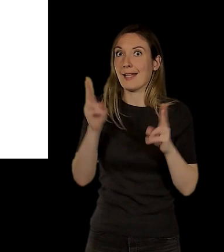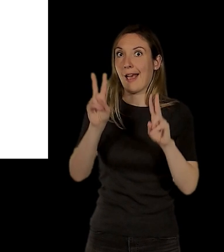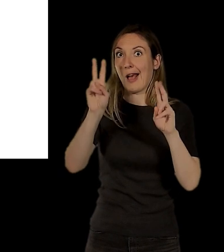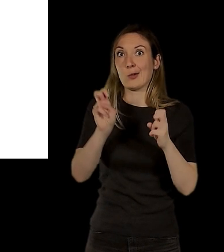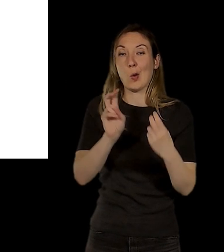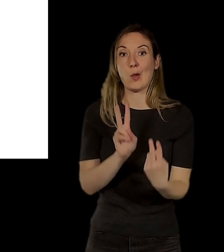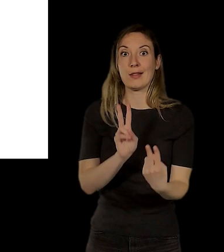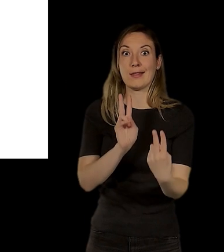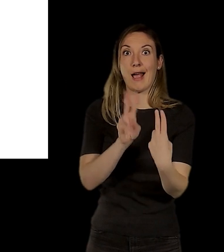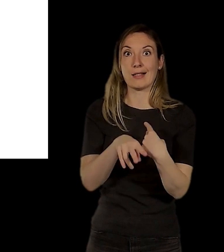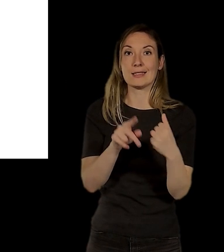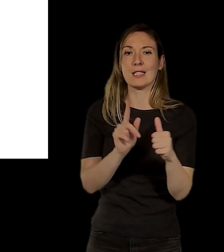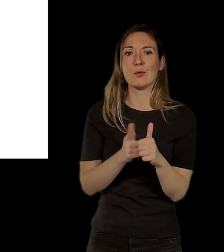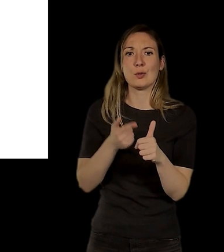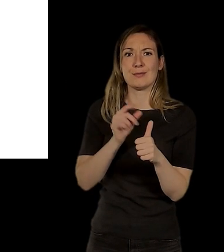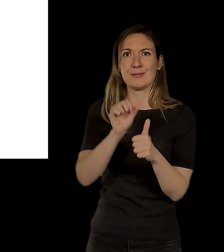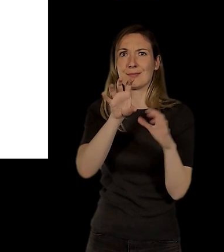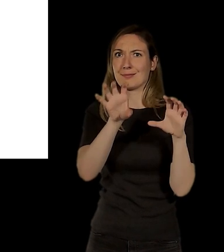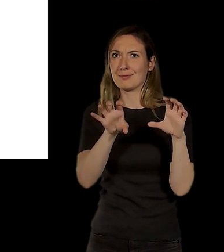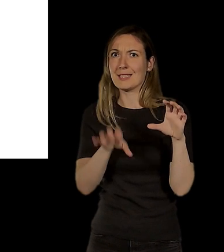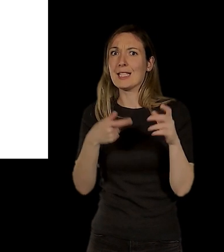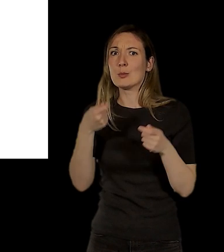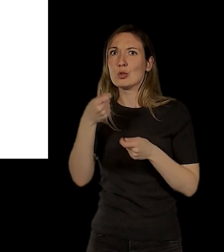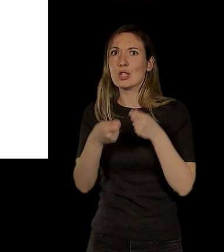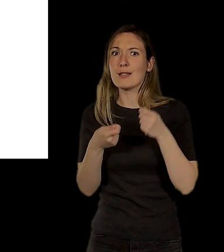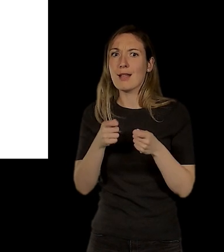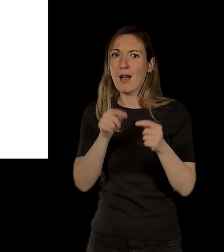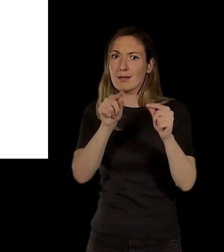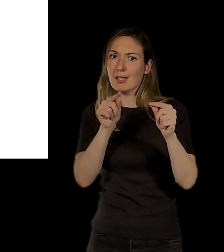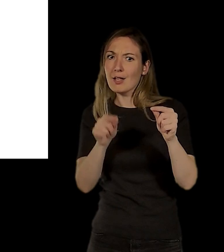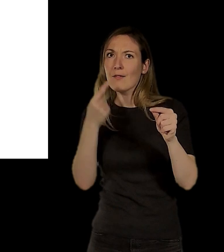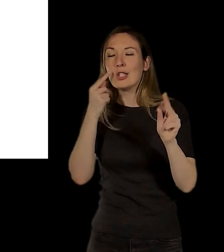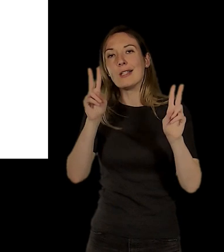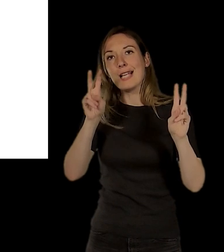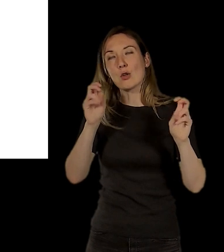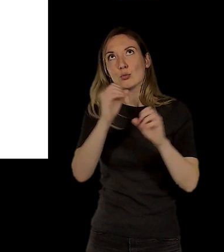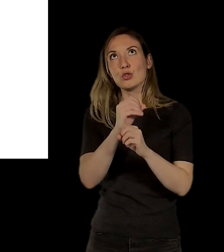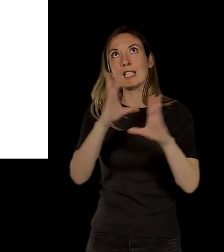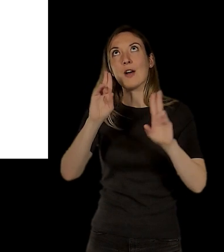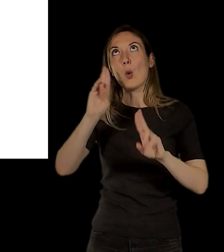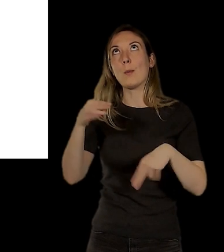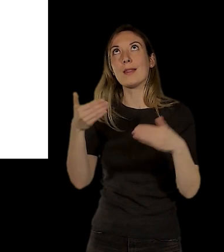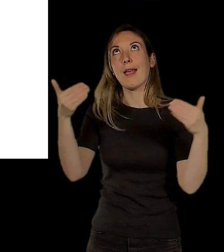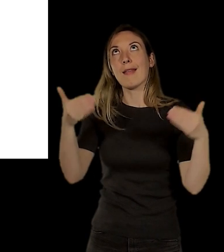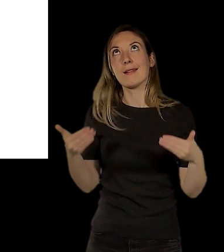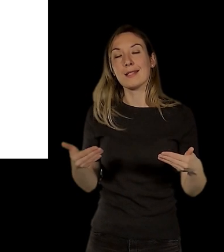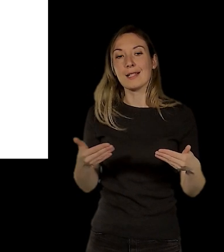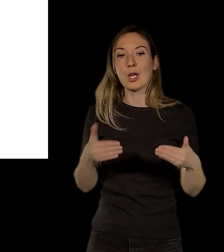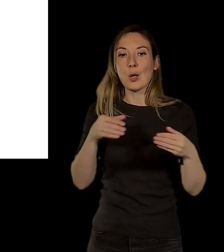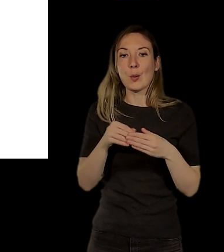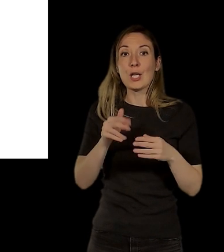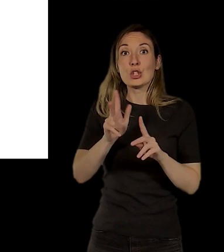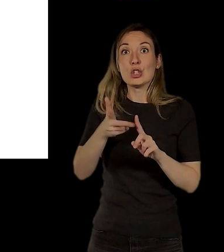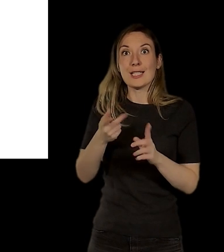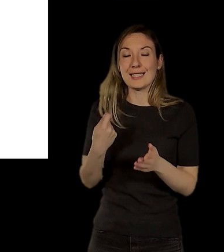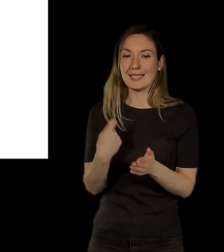to je ten druhá skupina edunů a potom ty třetí, tady ty všechny tři typy, to jsou takzvané infily, které se